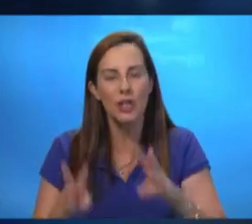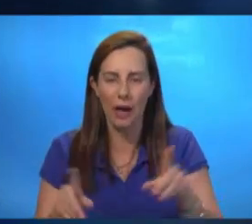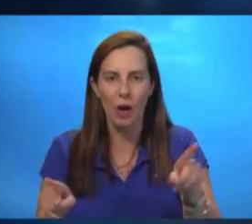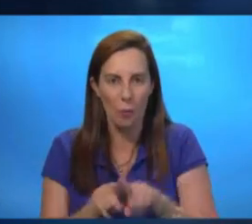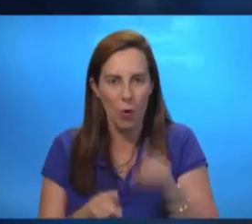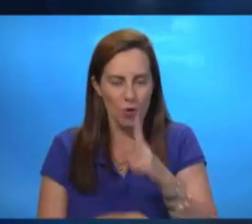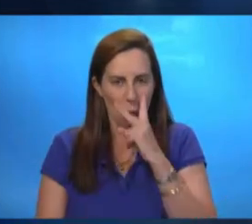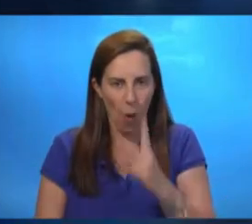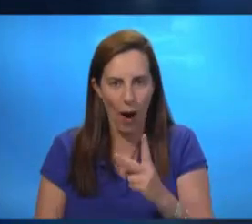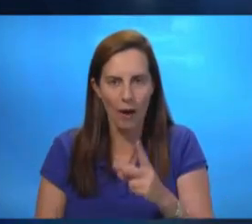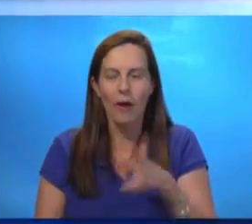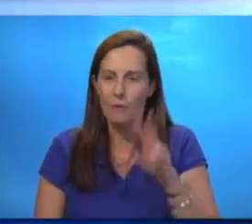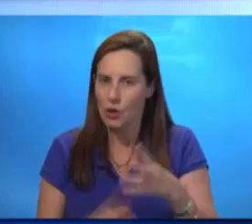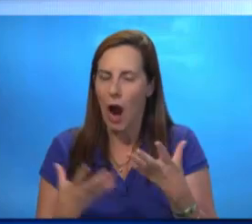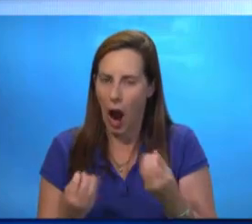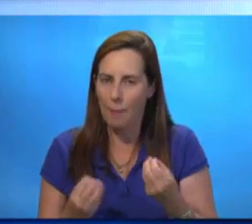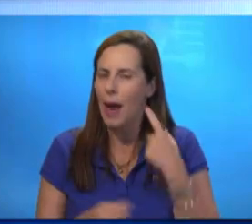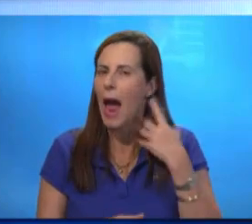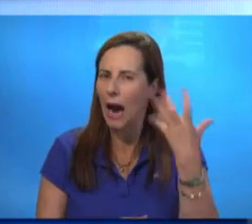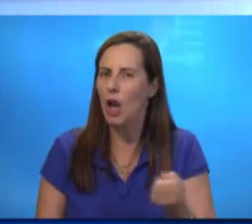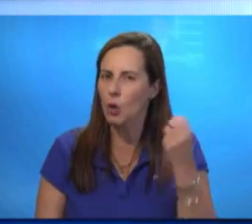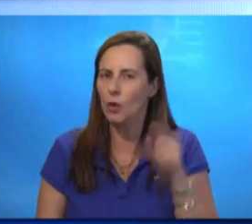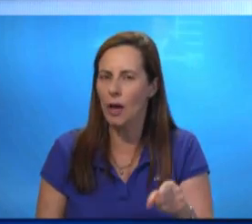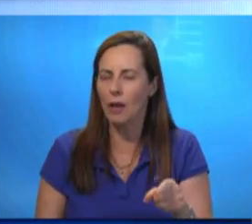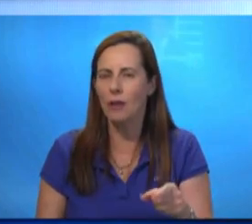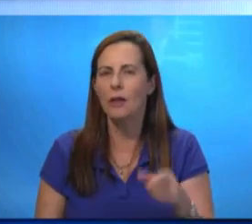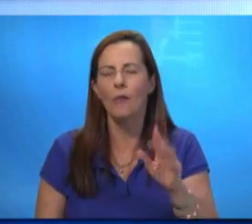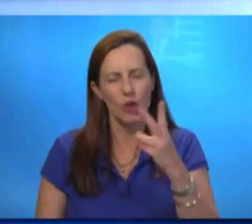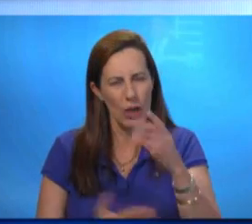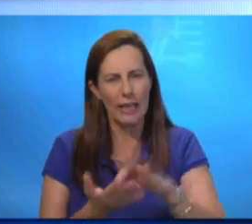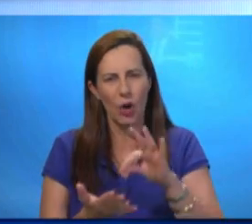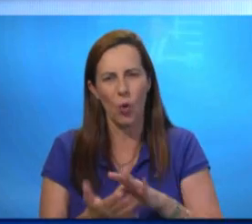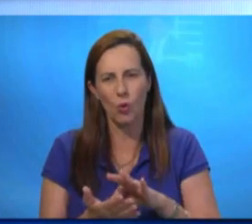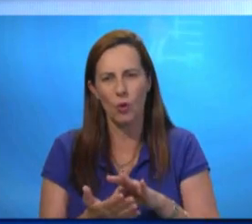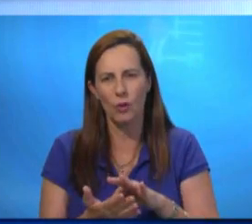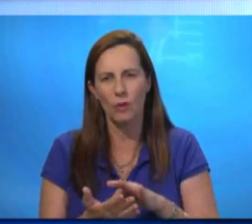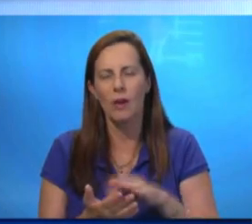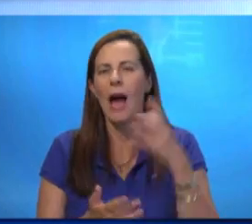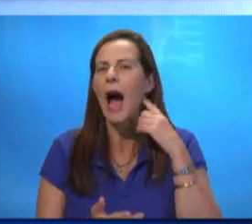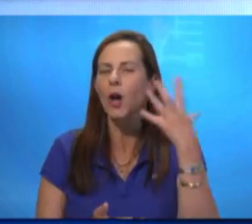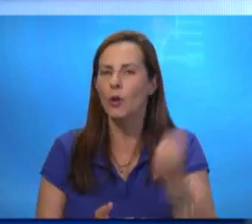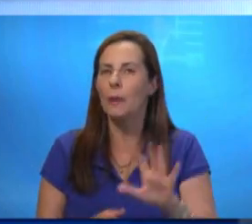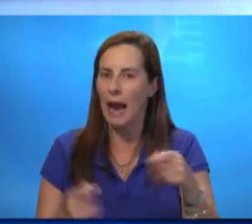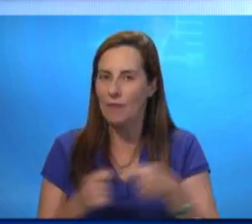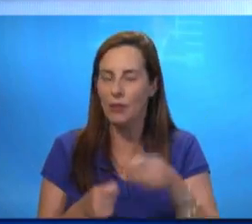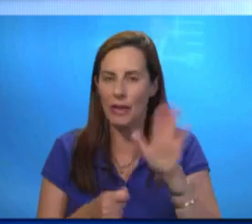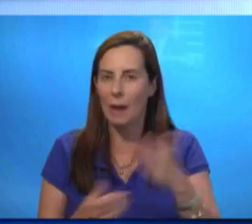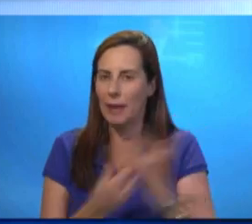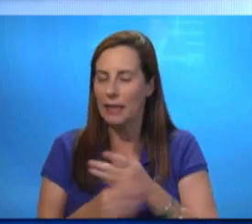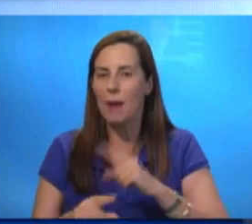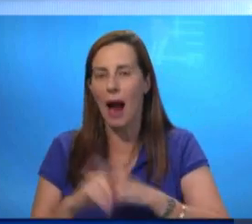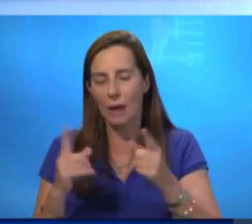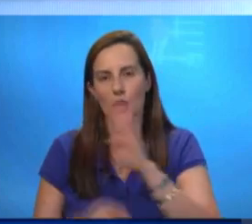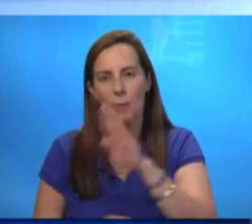אותה, ויש לא מעט הקלטות כאלה, וצריך לציין עוד שתי נקודות. ראשית, ההקלטות האלה רלוונטיות גם לתיקים אחרים שבהם נתניהו